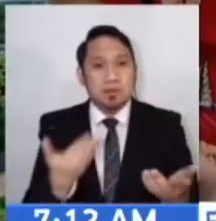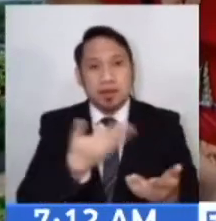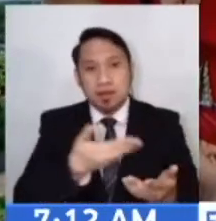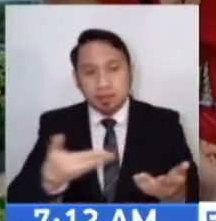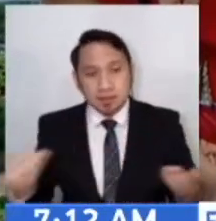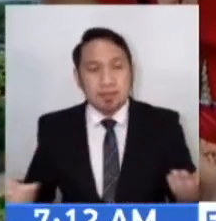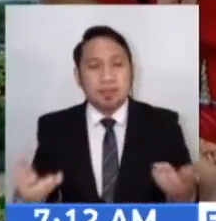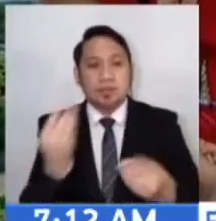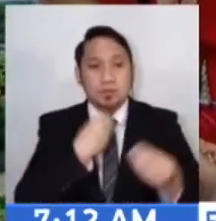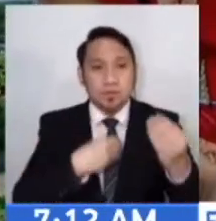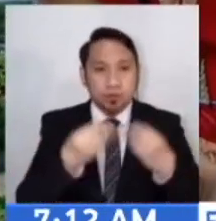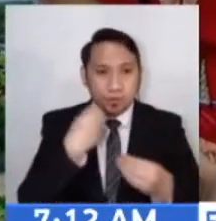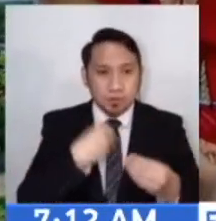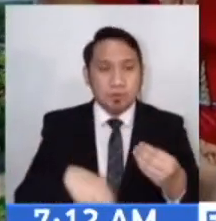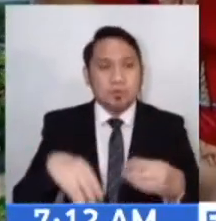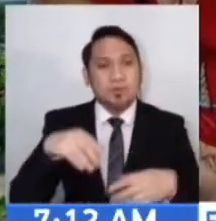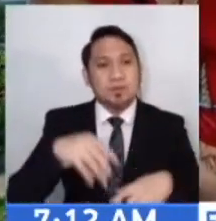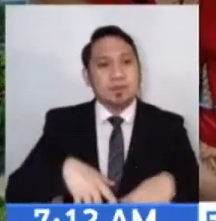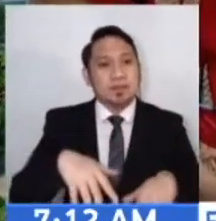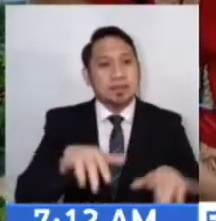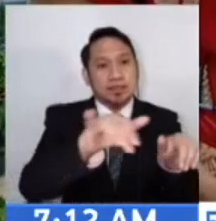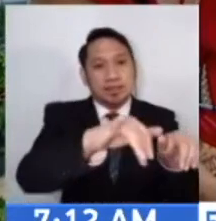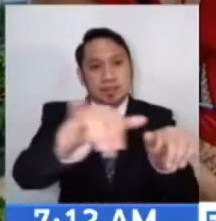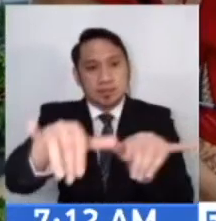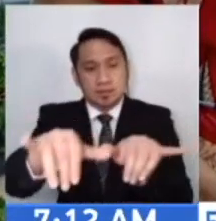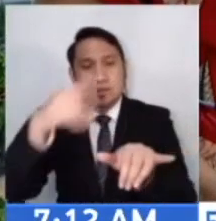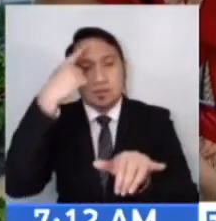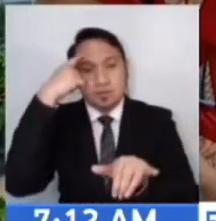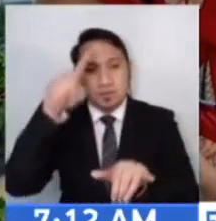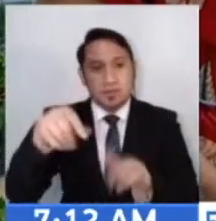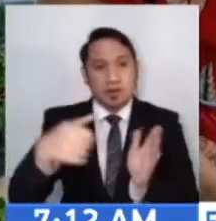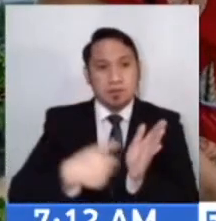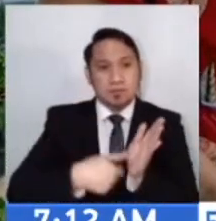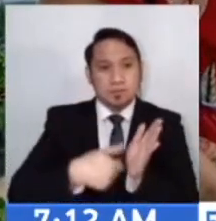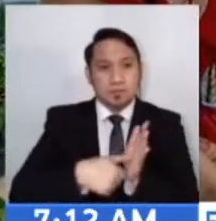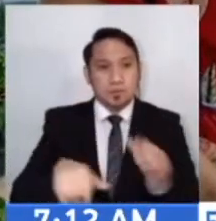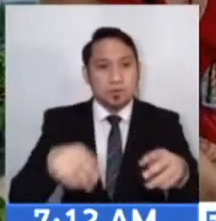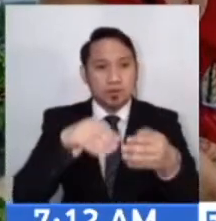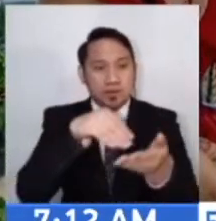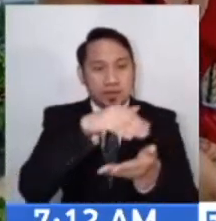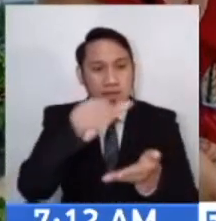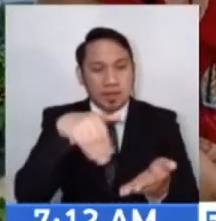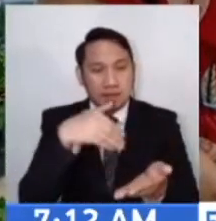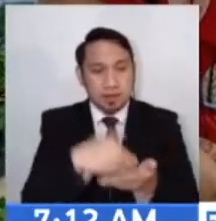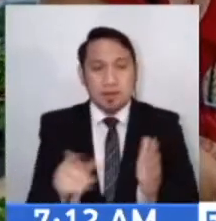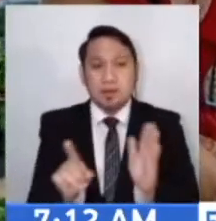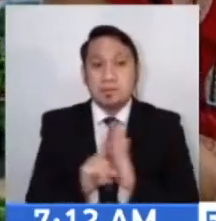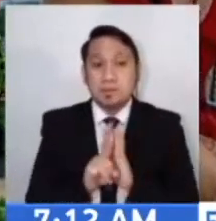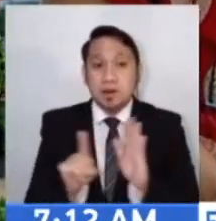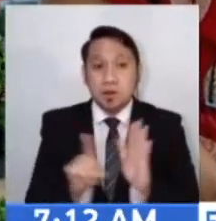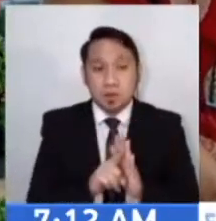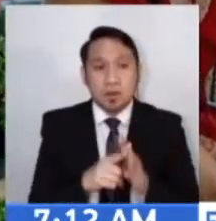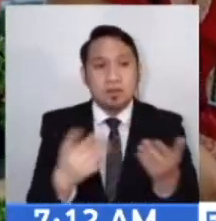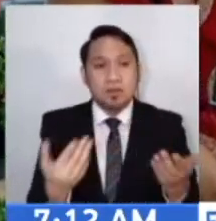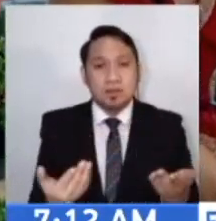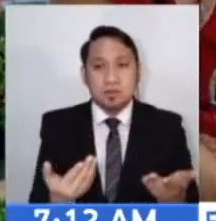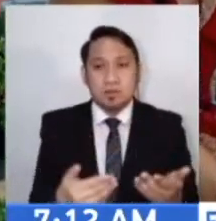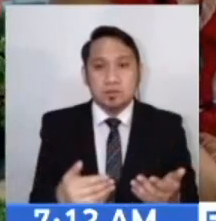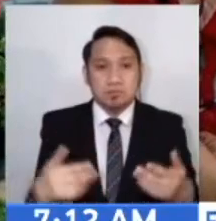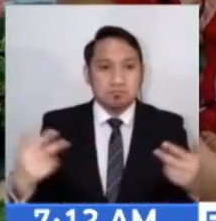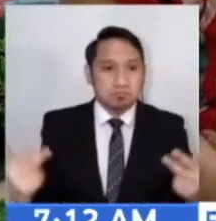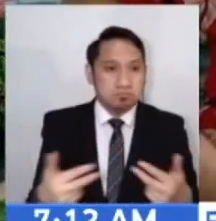inumin sa loob ng 30 metro mula sa polling precinct. Bawal din po ang pagsasagawa ng mga fair, sabong,